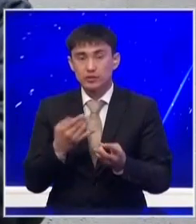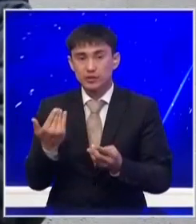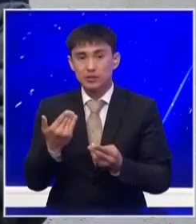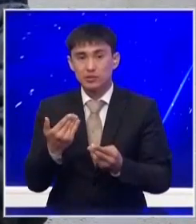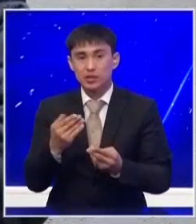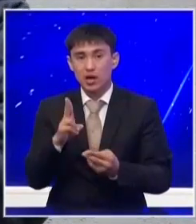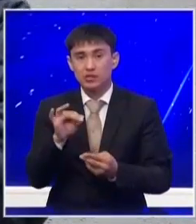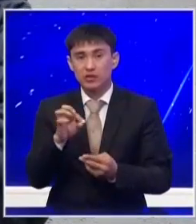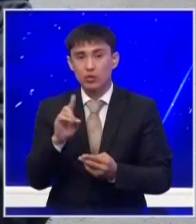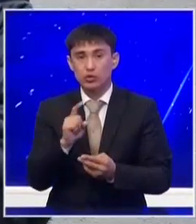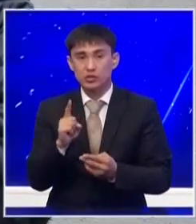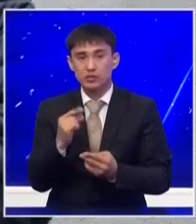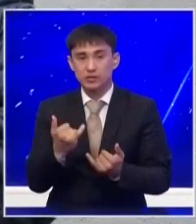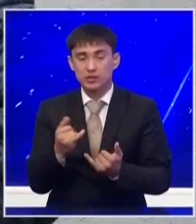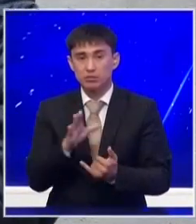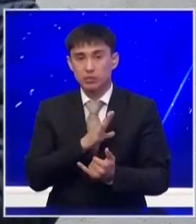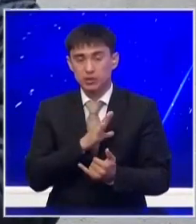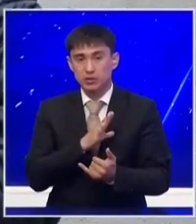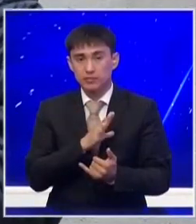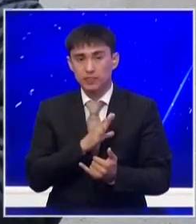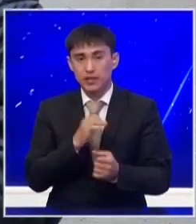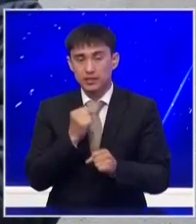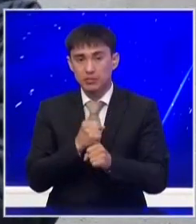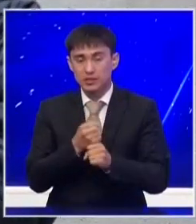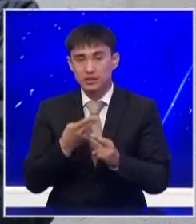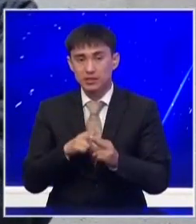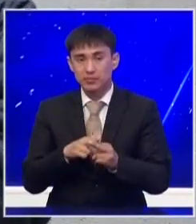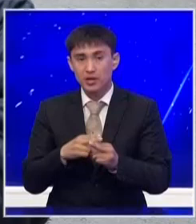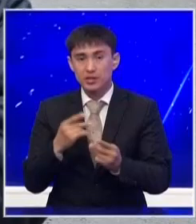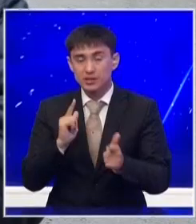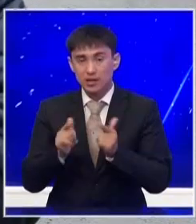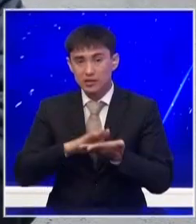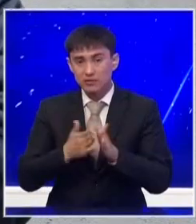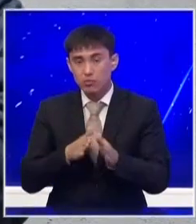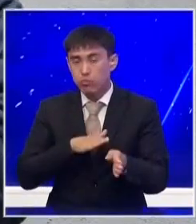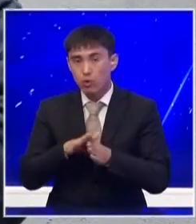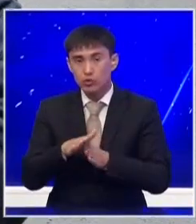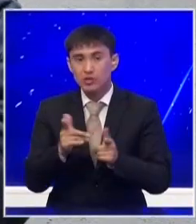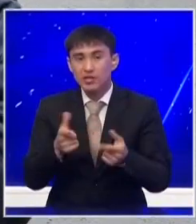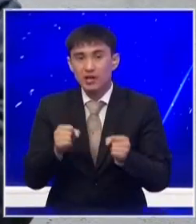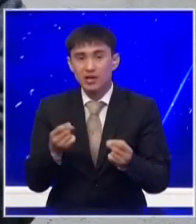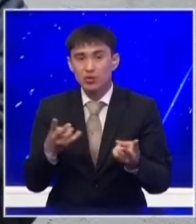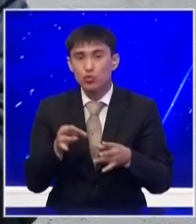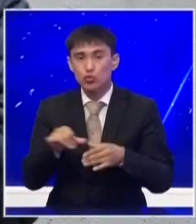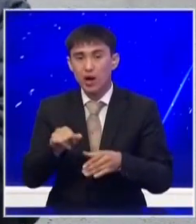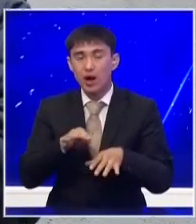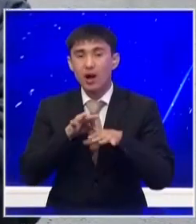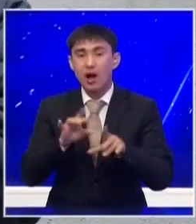же Казводхозом, сейчас Казводхоз, скажем, занимается этим, хотя бы с ними согласовать полностью, где какие подвести,